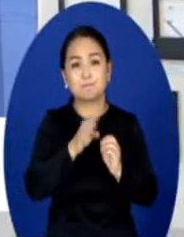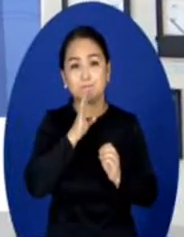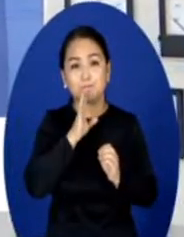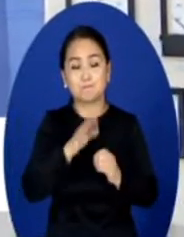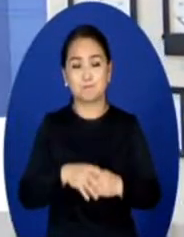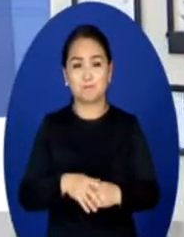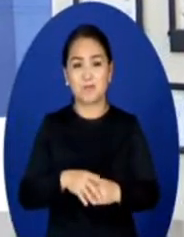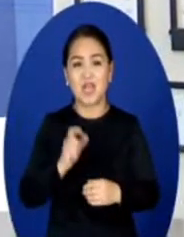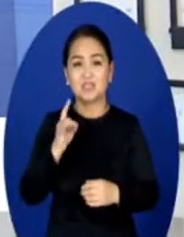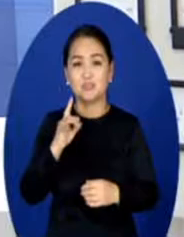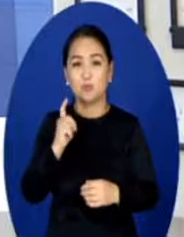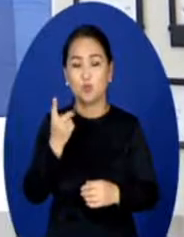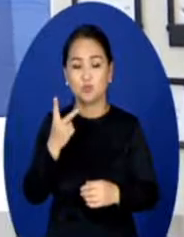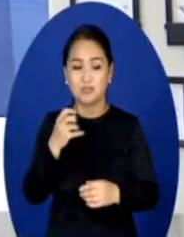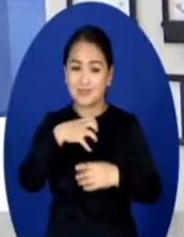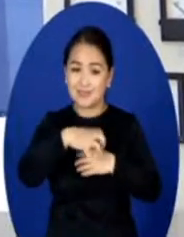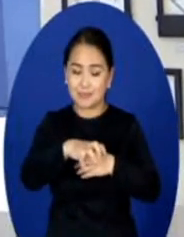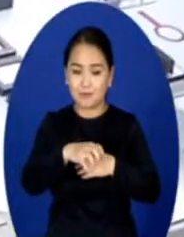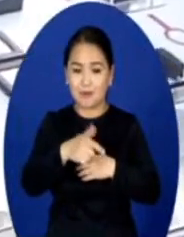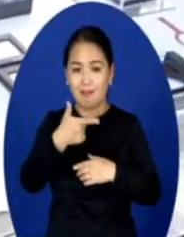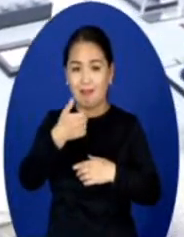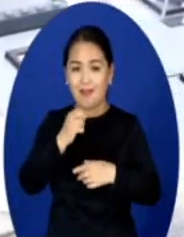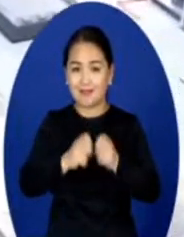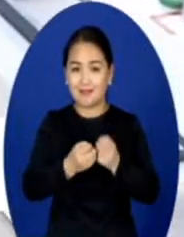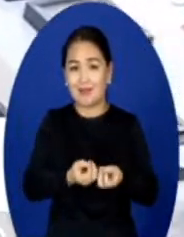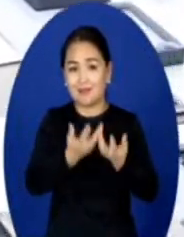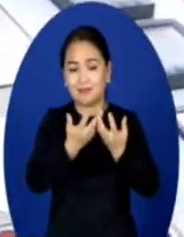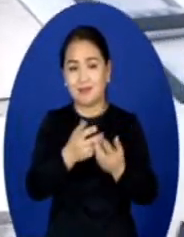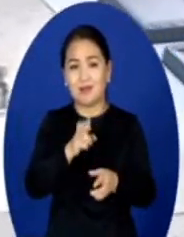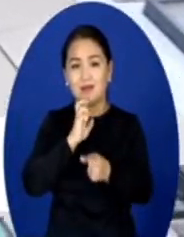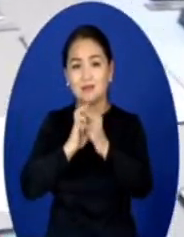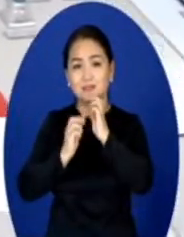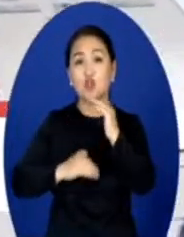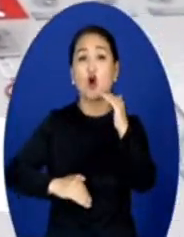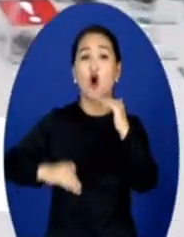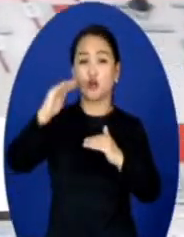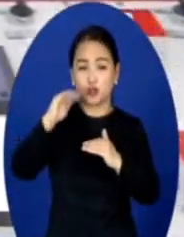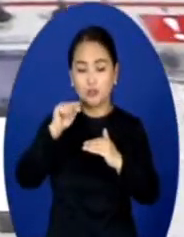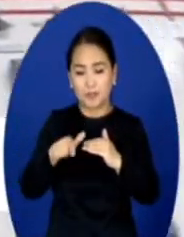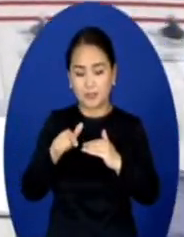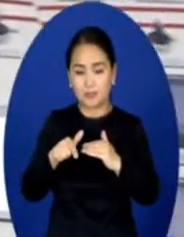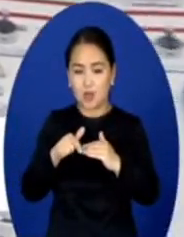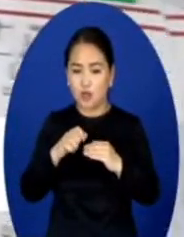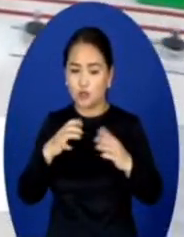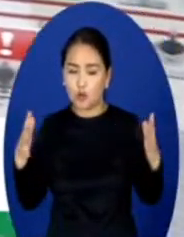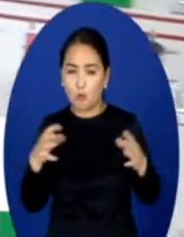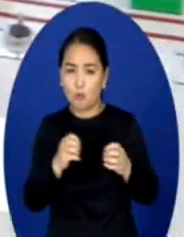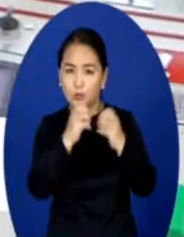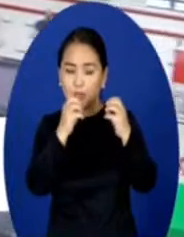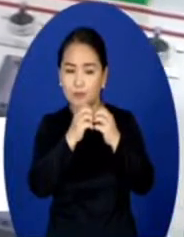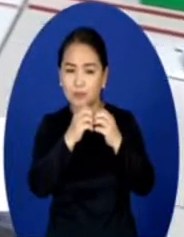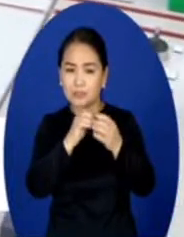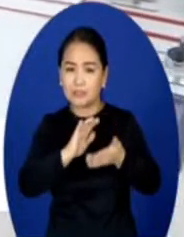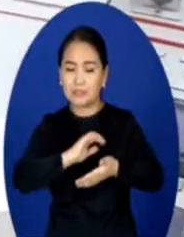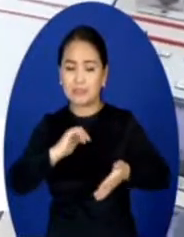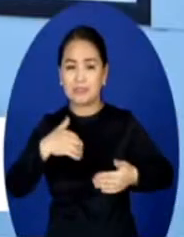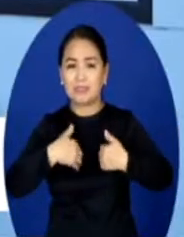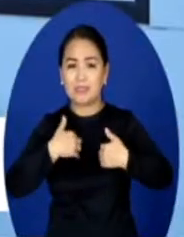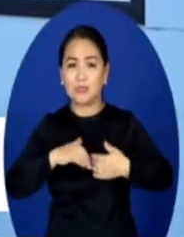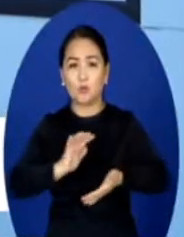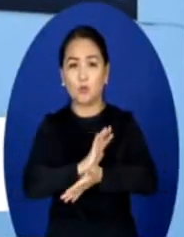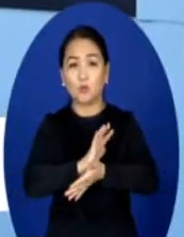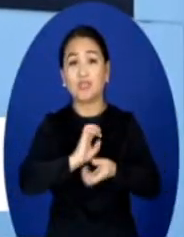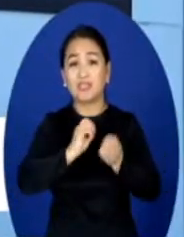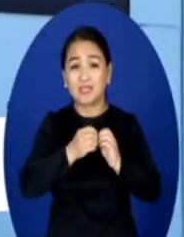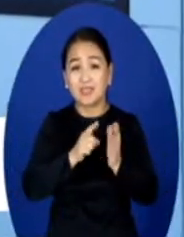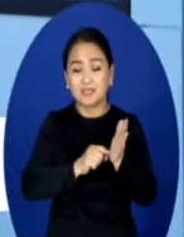хийгдэж байгаа. Эрчим хүчний салбарт гал алдарчих эрсдэл өндөр байдаг. Тиймээс энэ салбар томоохон бүтээн байгуулалтыг урагшлуулах шаардлагатай салбарын сайд нь